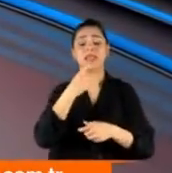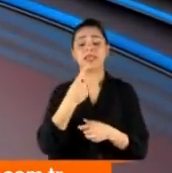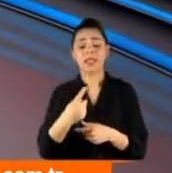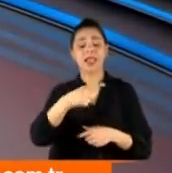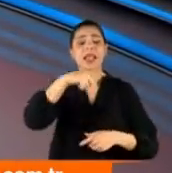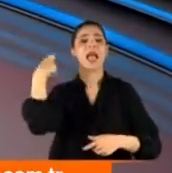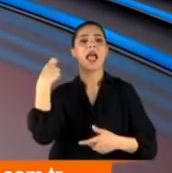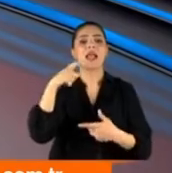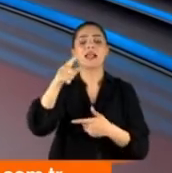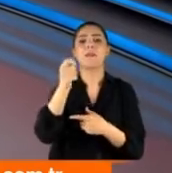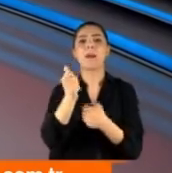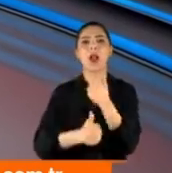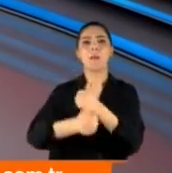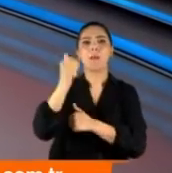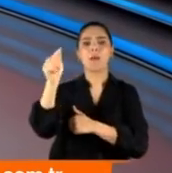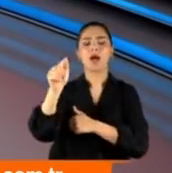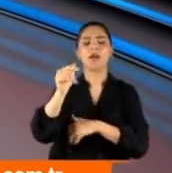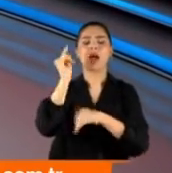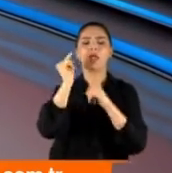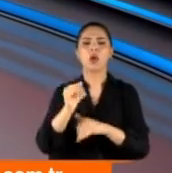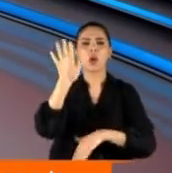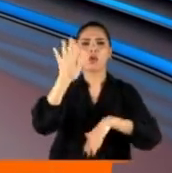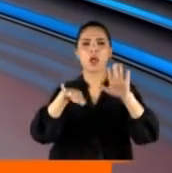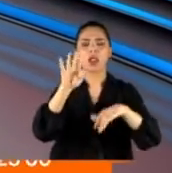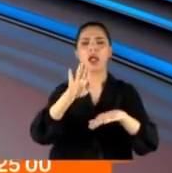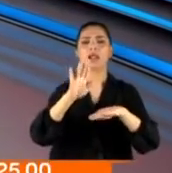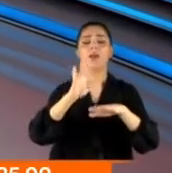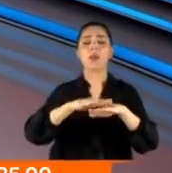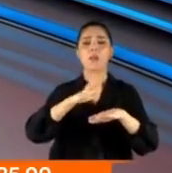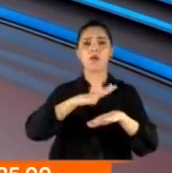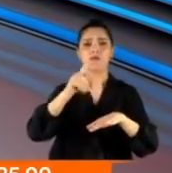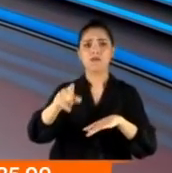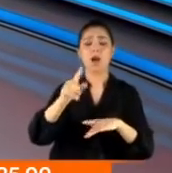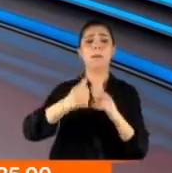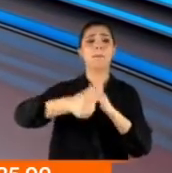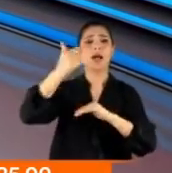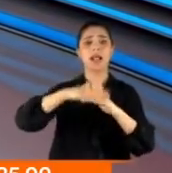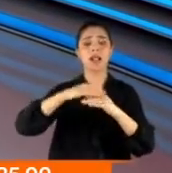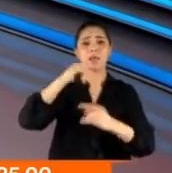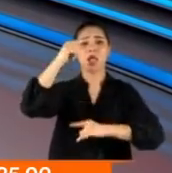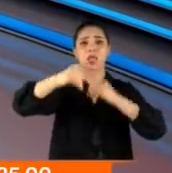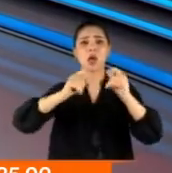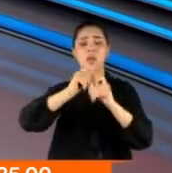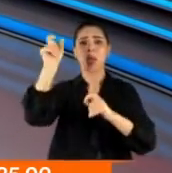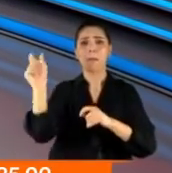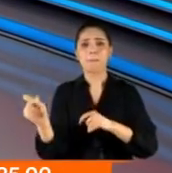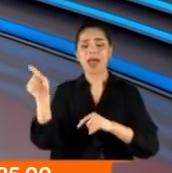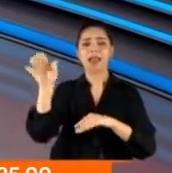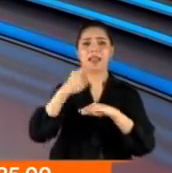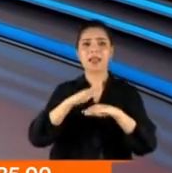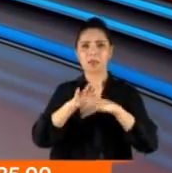Berat Albayrak'a yönelik karalama kampanyaları da Erdoğan'ın gündemindeydi. Soruyu bu kez bakanlık yaptığı dönemde Berat Bey'in attığı